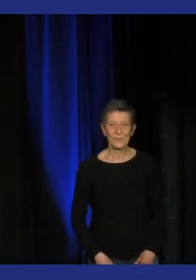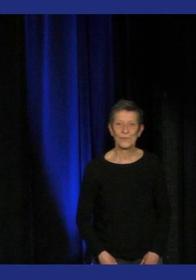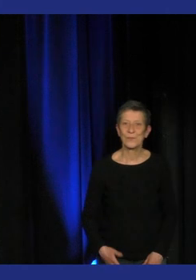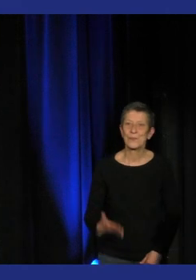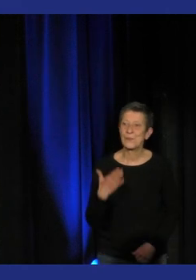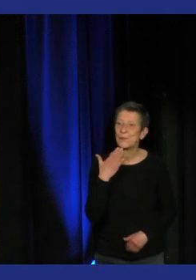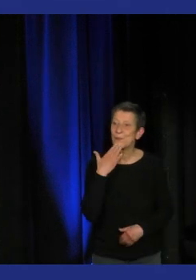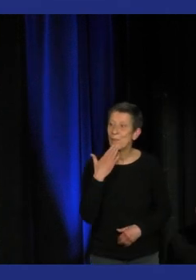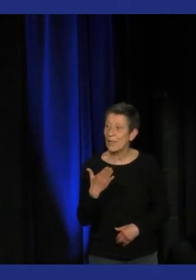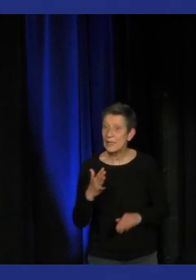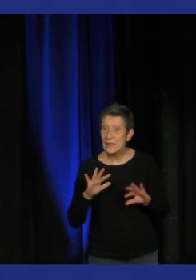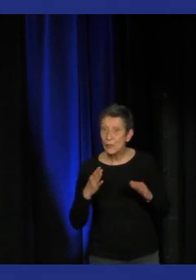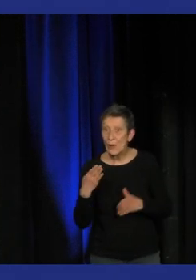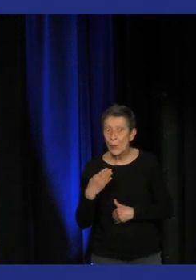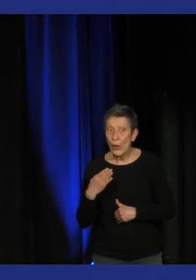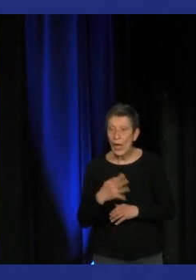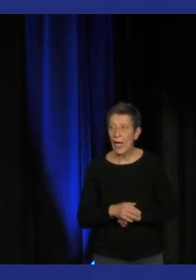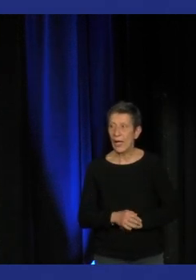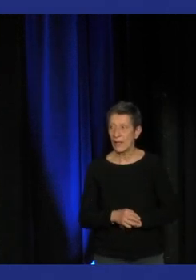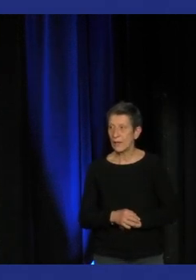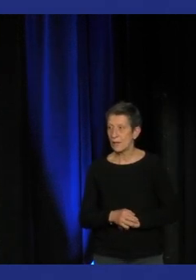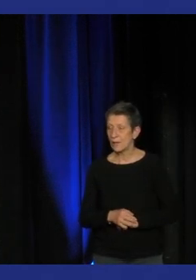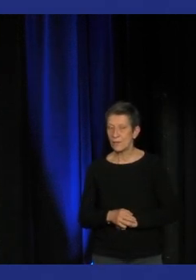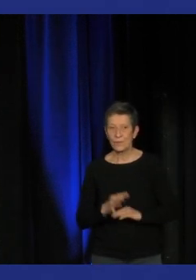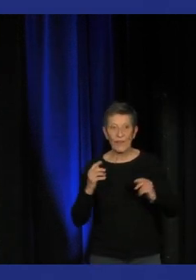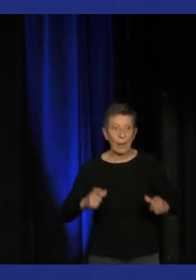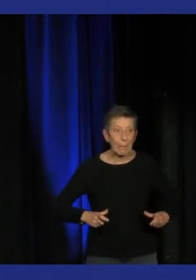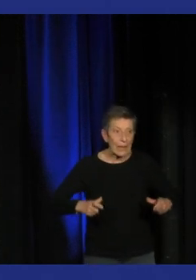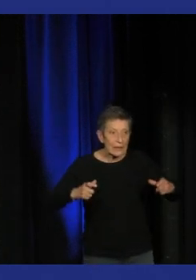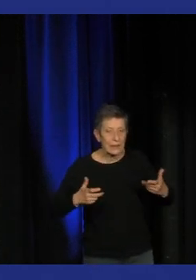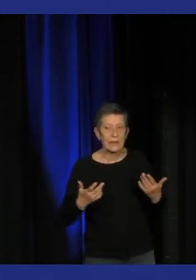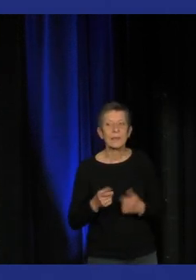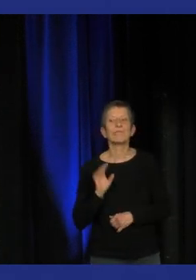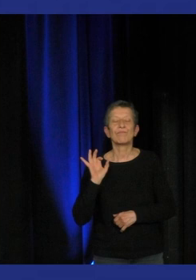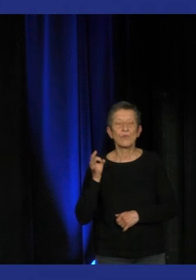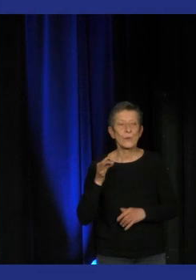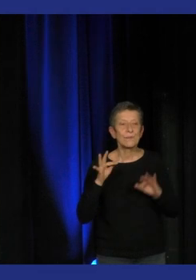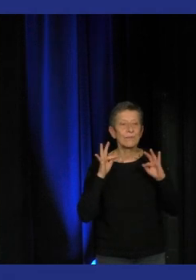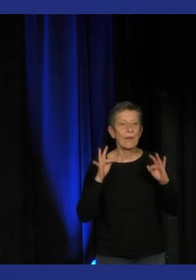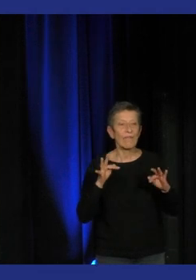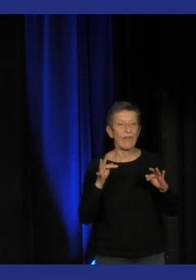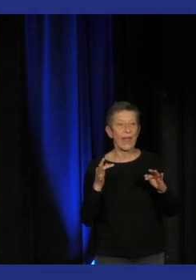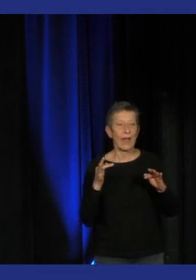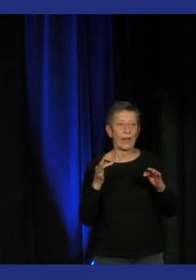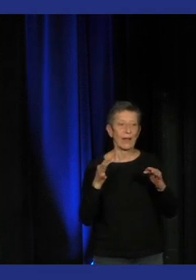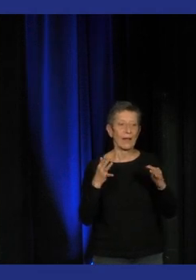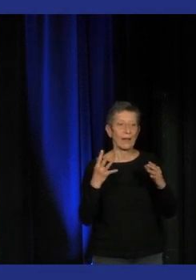Merci Charlotte. Peut-être Muriel, si oui, me doute sur le bâti. Sur la notion d'intégration et